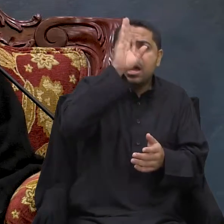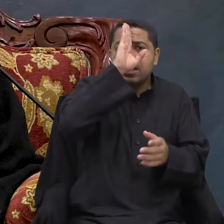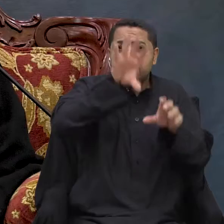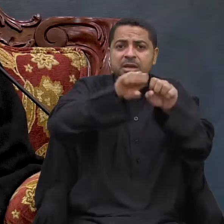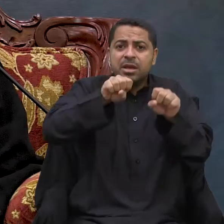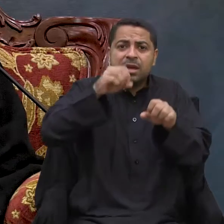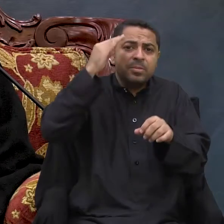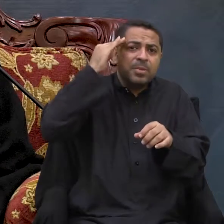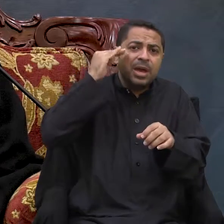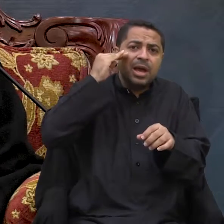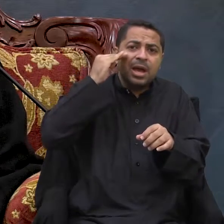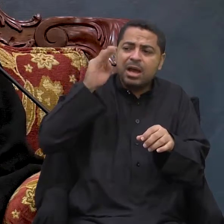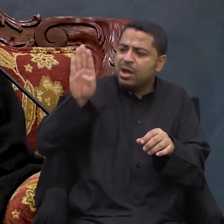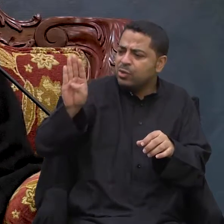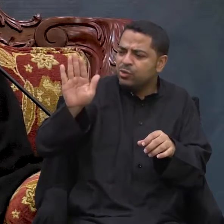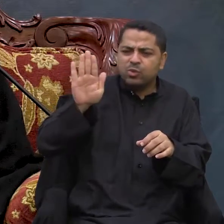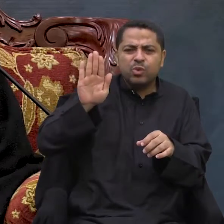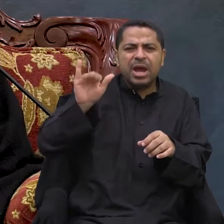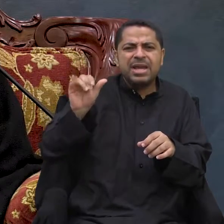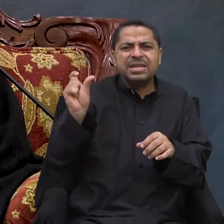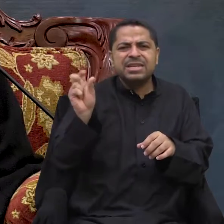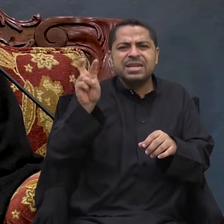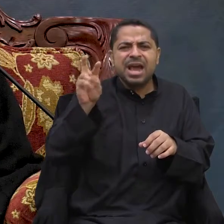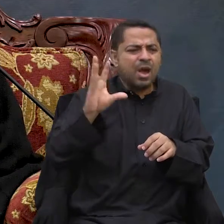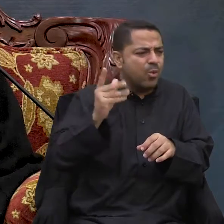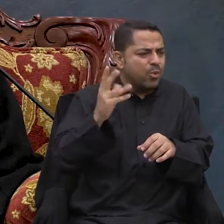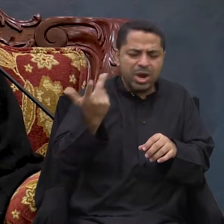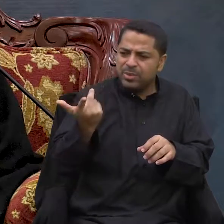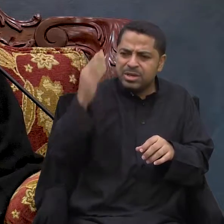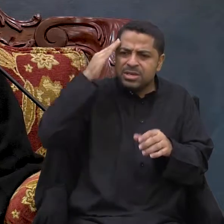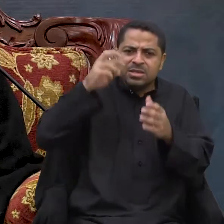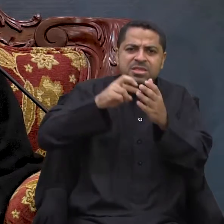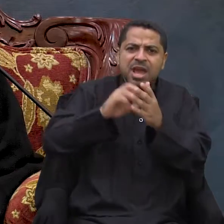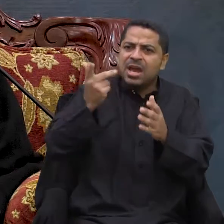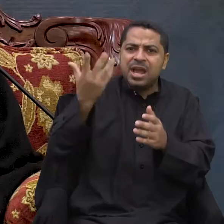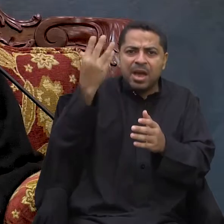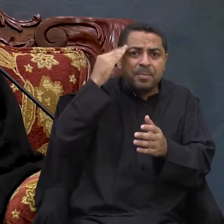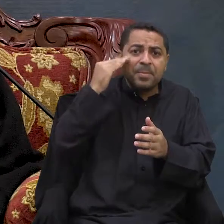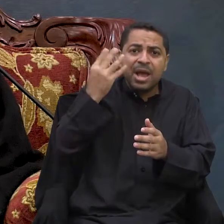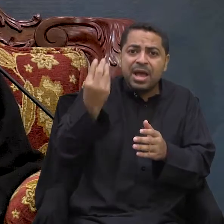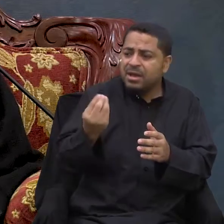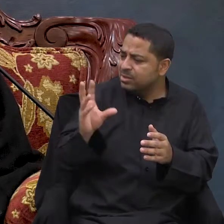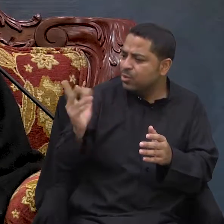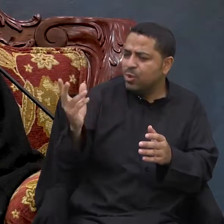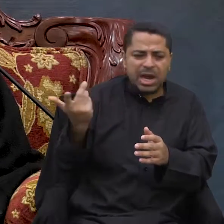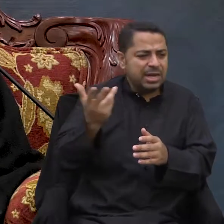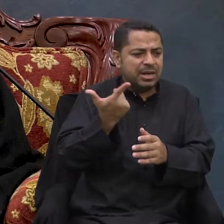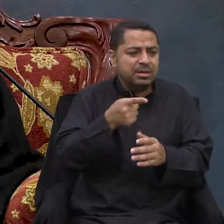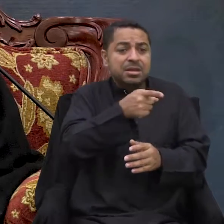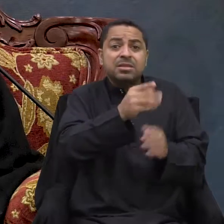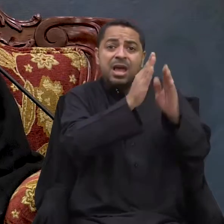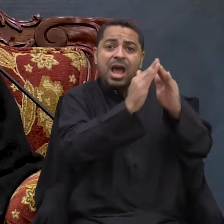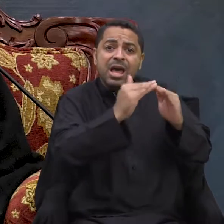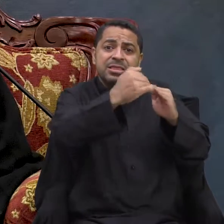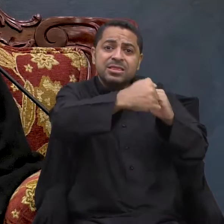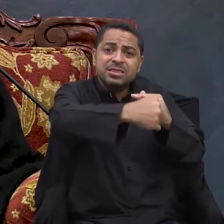ابنته العزيزة سكينة. قال زينب: أين ابنتي سكينة؟ قالت: في